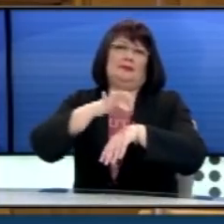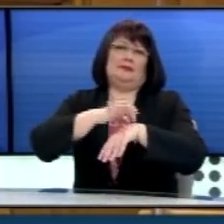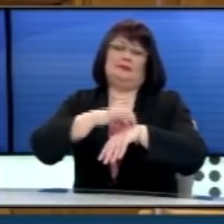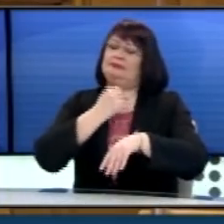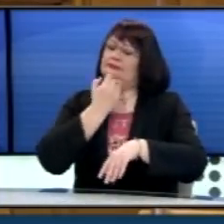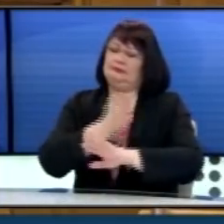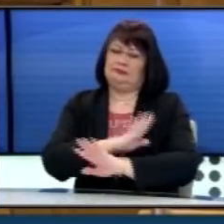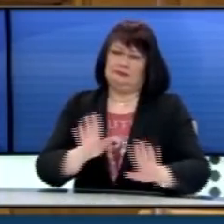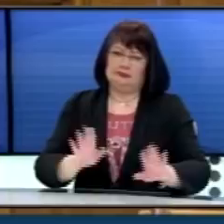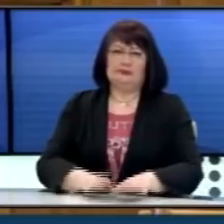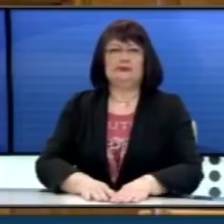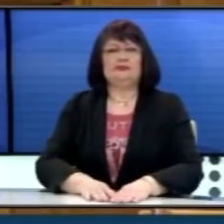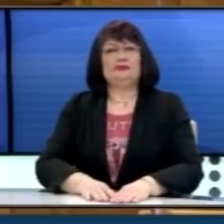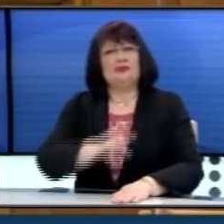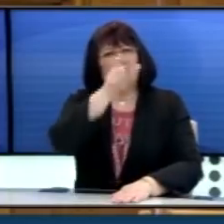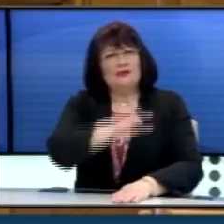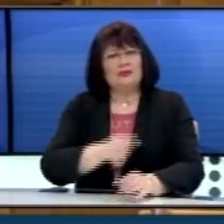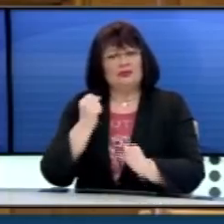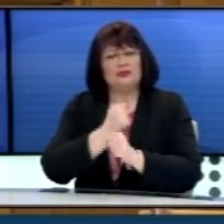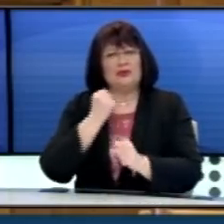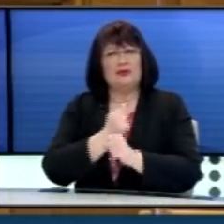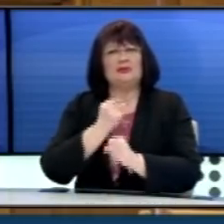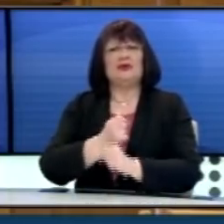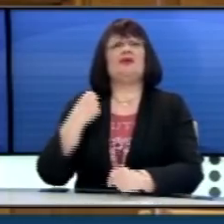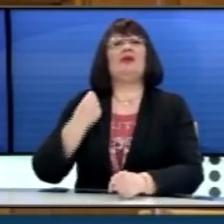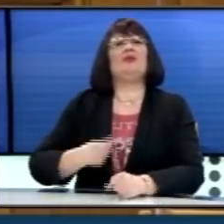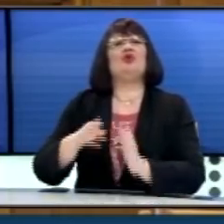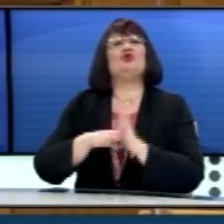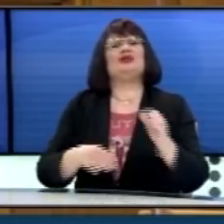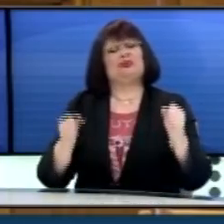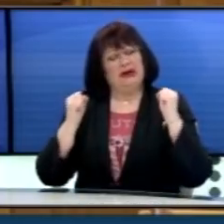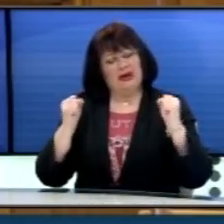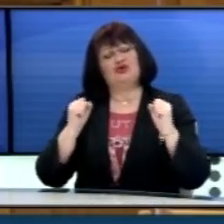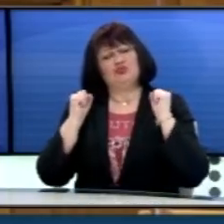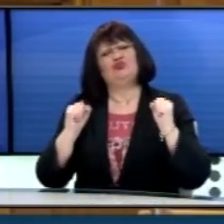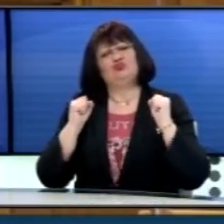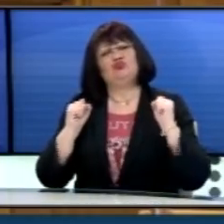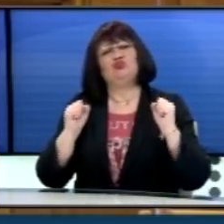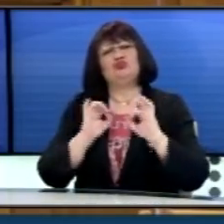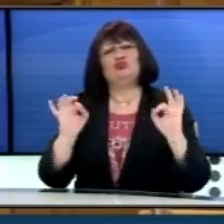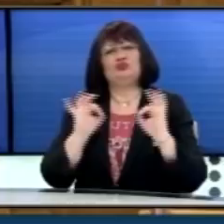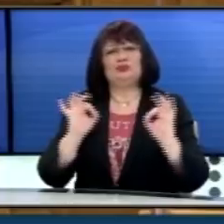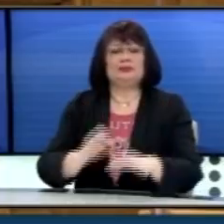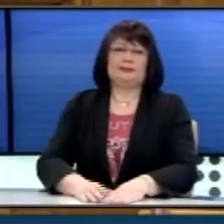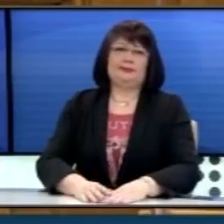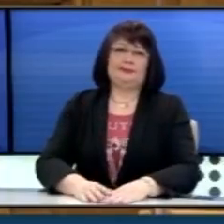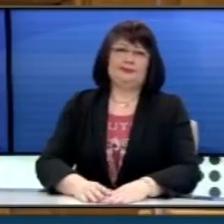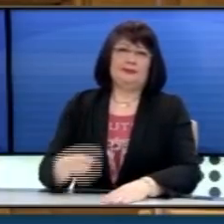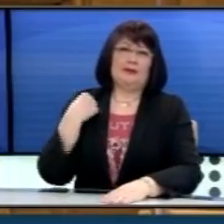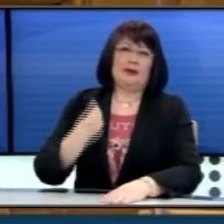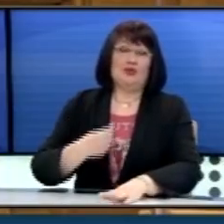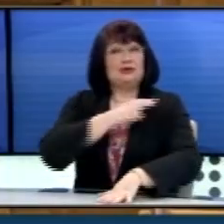αυτοί οι ασθενείς. Και εσείς επιμένετε ότι το δημόσιο σύστημα αντέχει. Τις αντοχές των μεγάλων